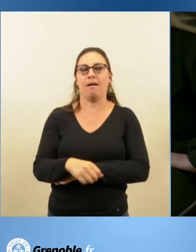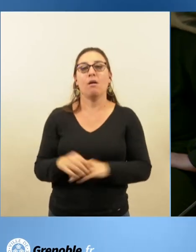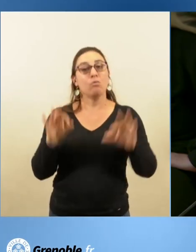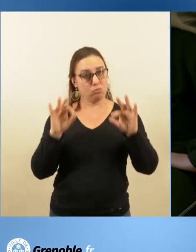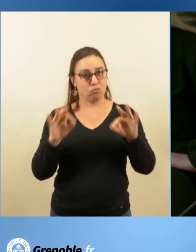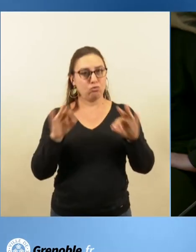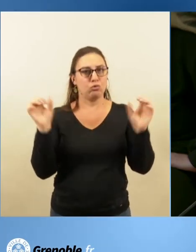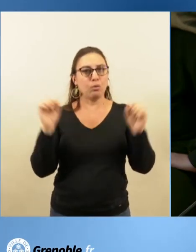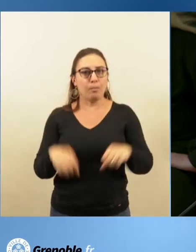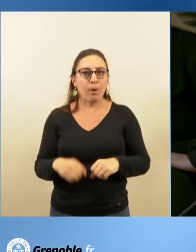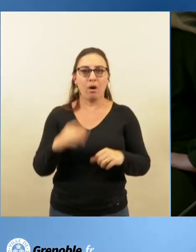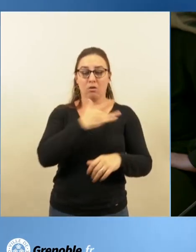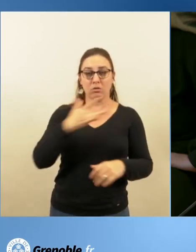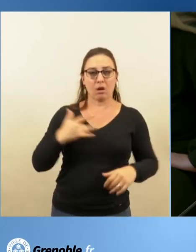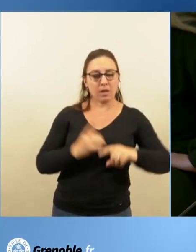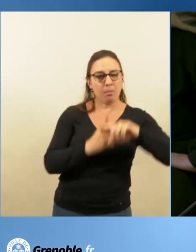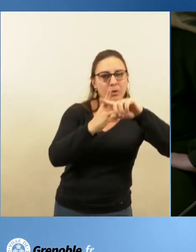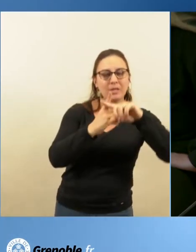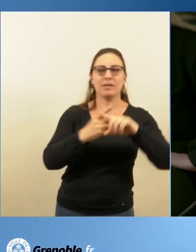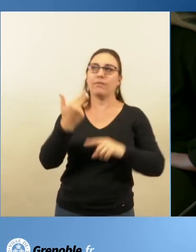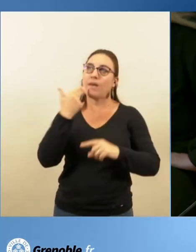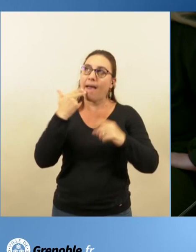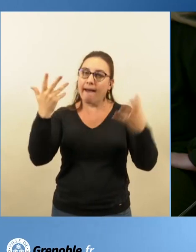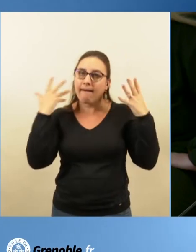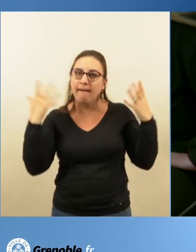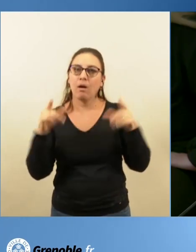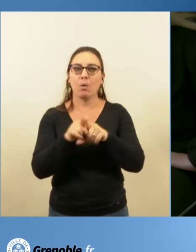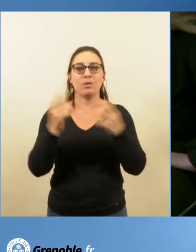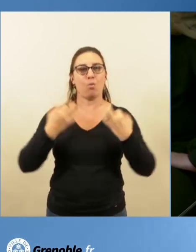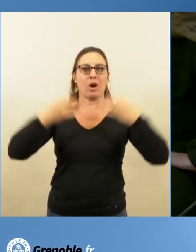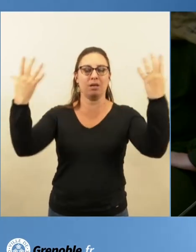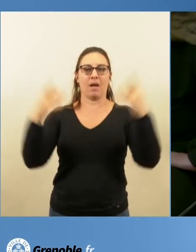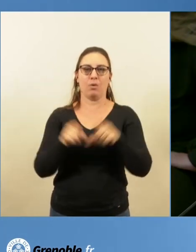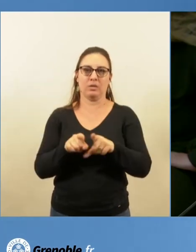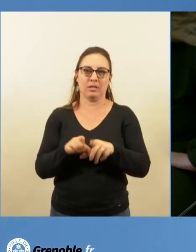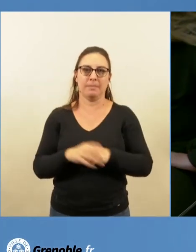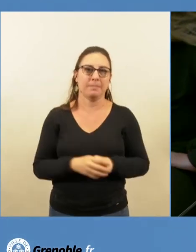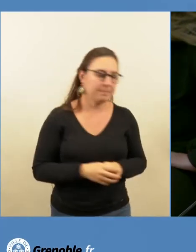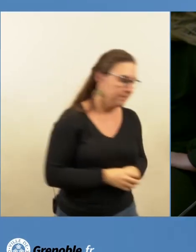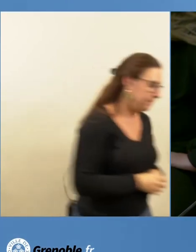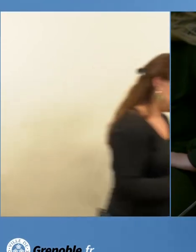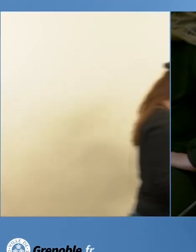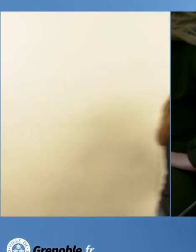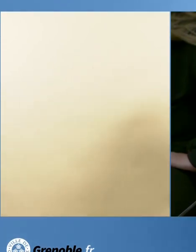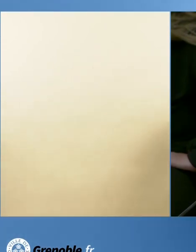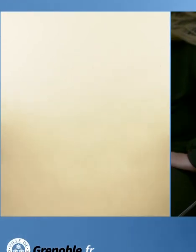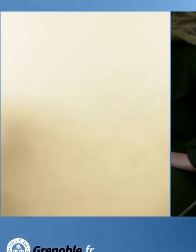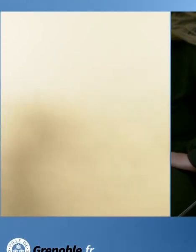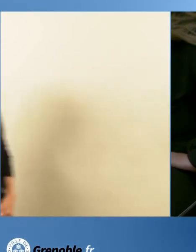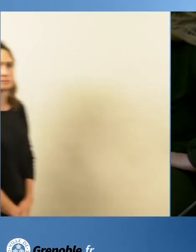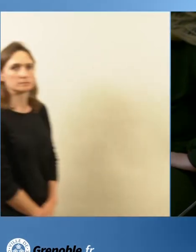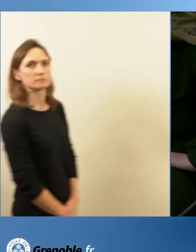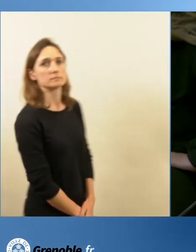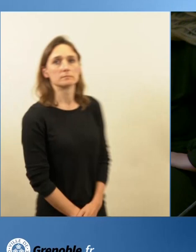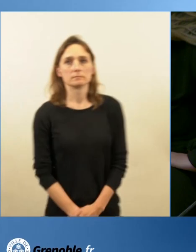en matière de bénéfice pour la santé pour la qualité de l'air et pour le climat il y a une immense majorité qu'il veut pas voir dans la carte de